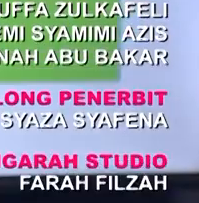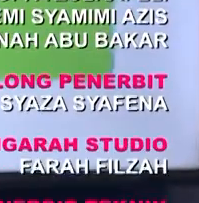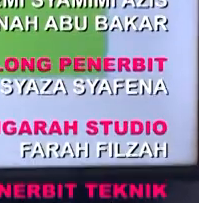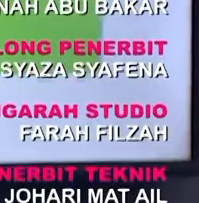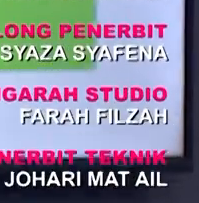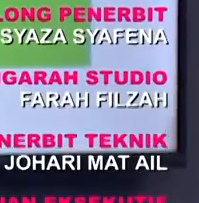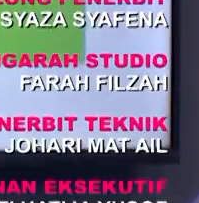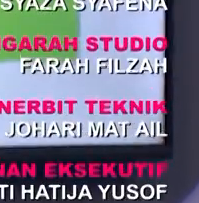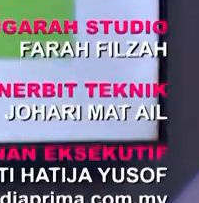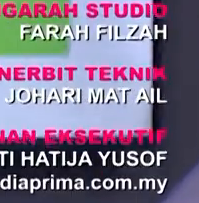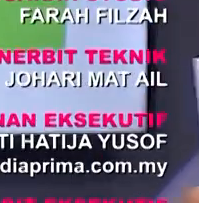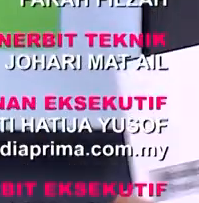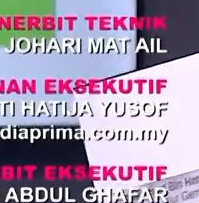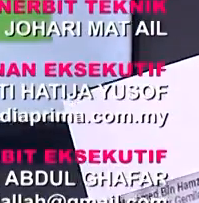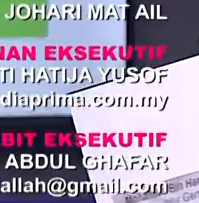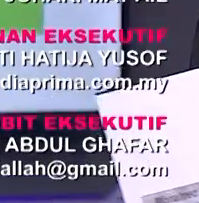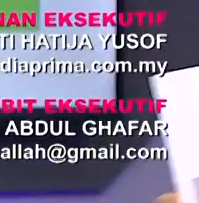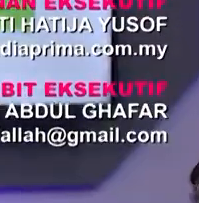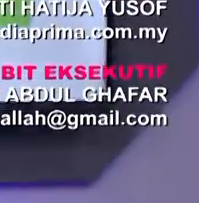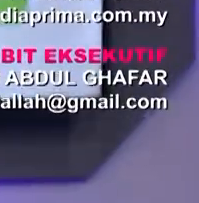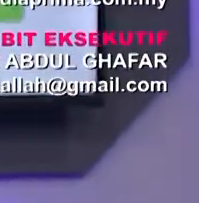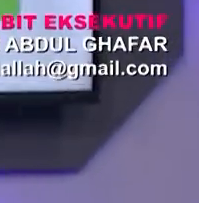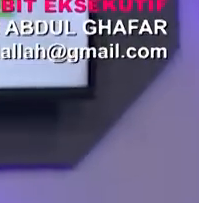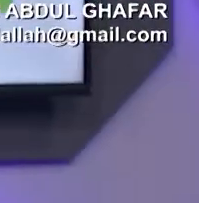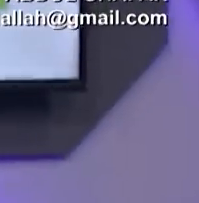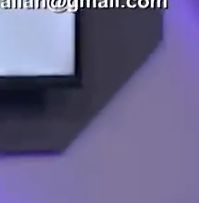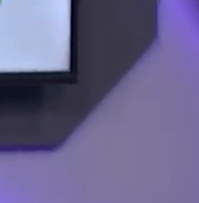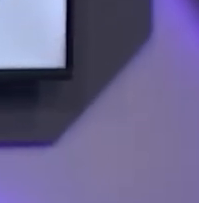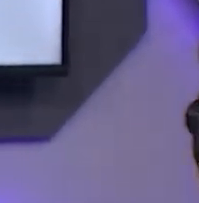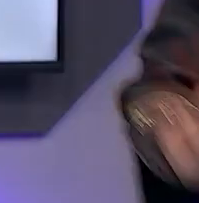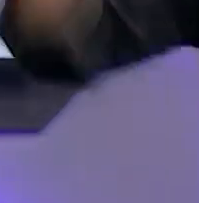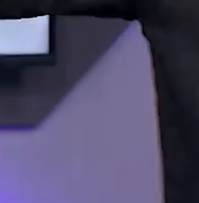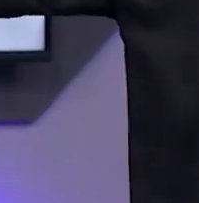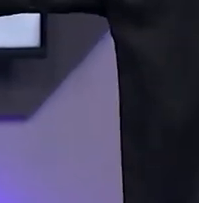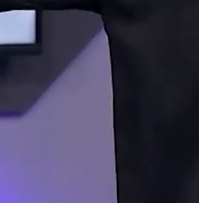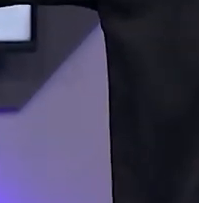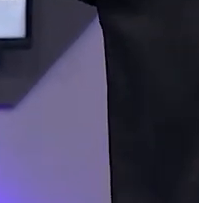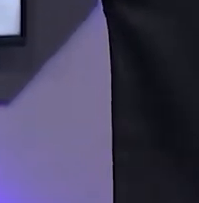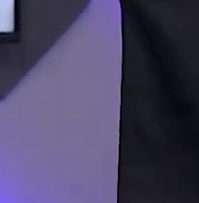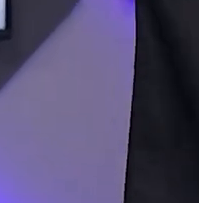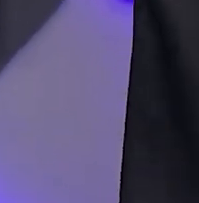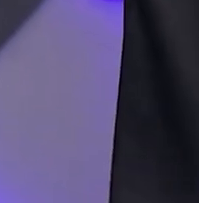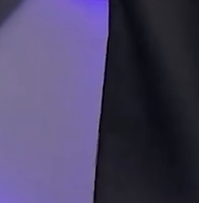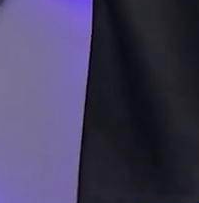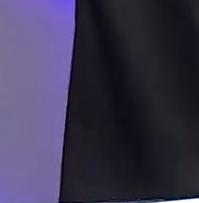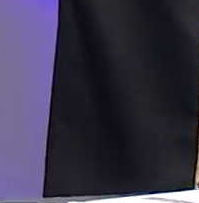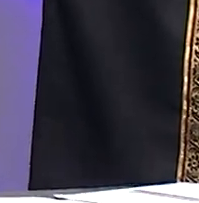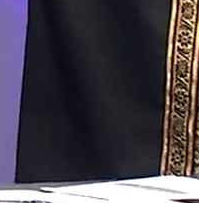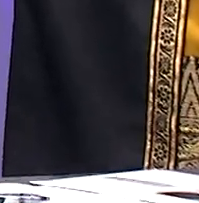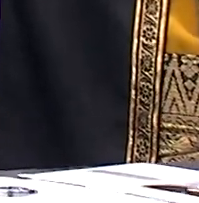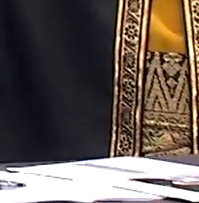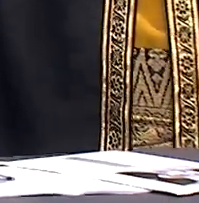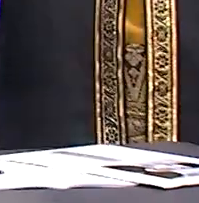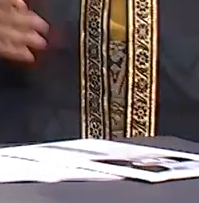satu suara satu semangat itu sumpah warga berdaulat